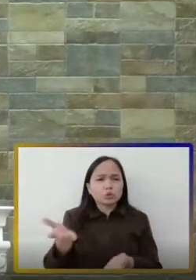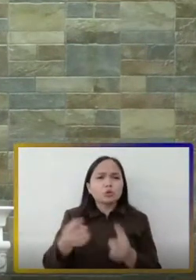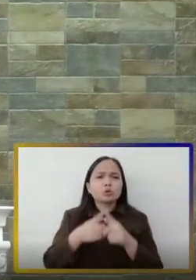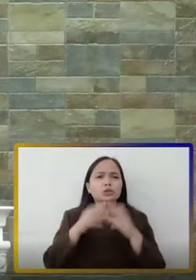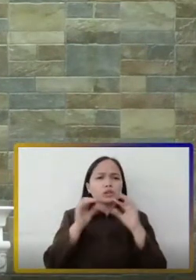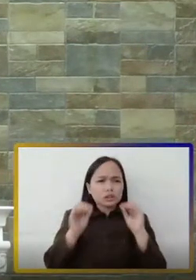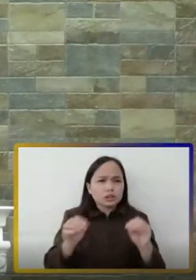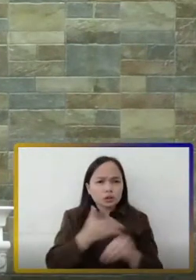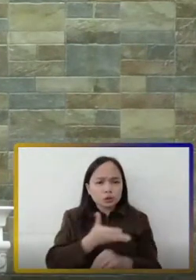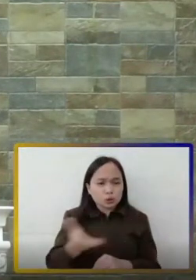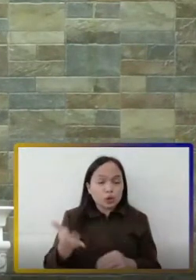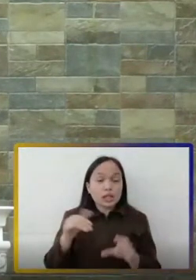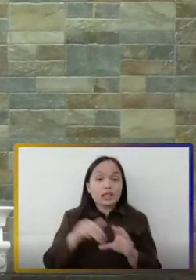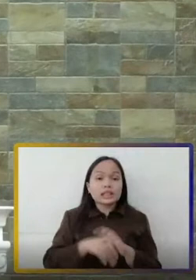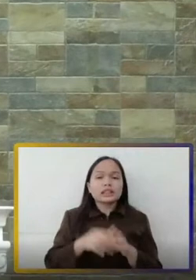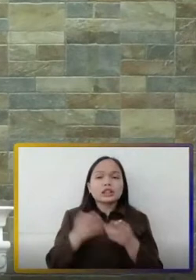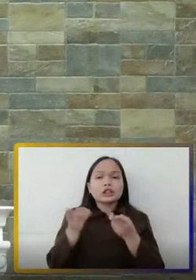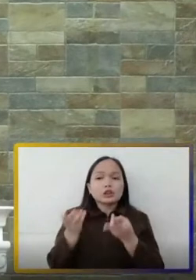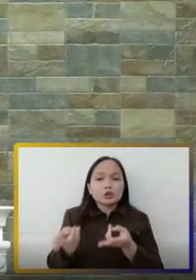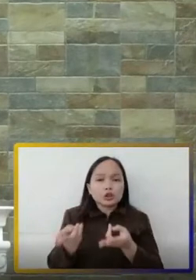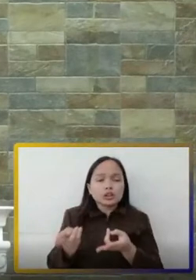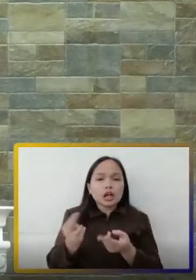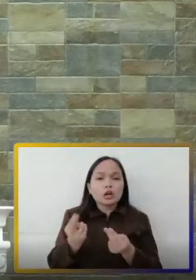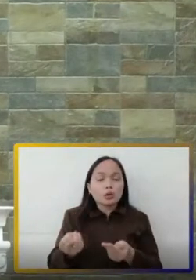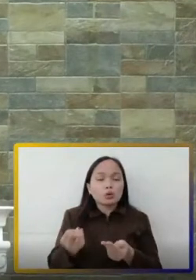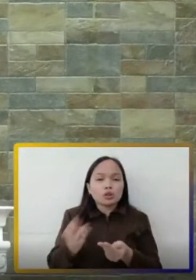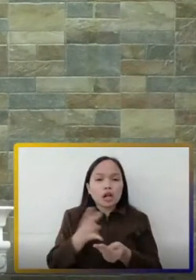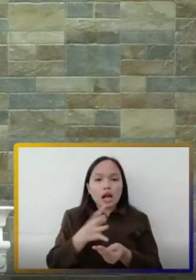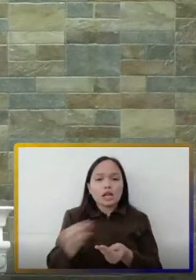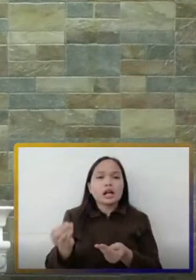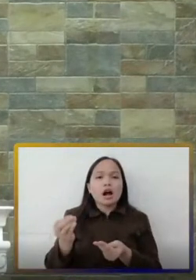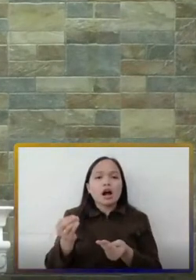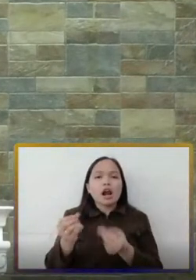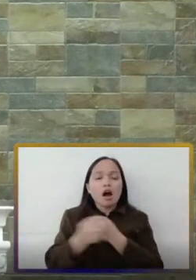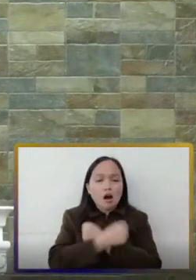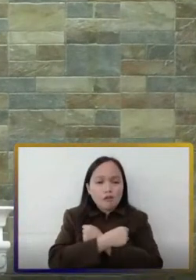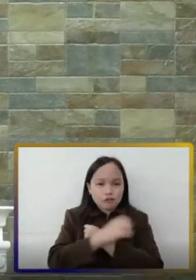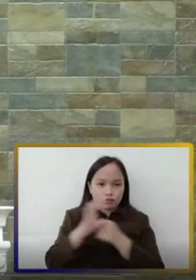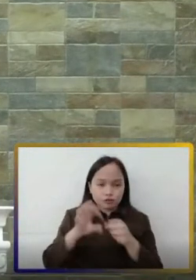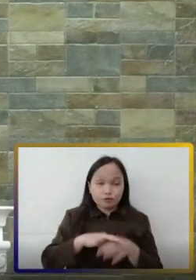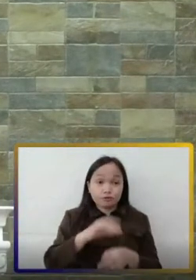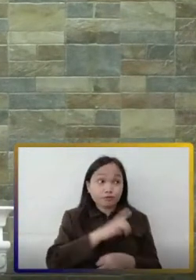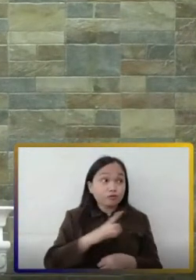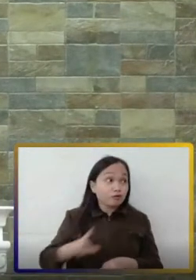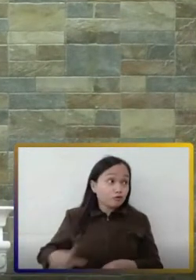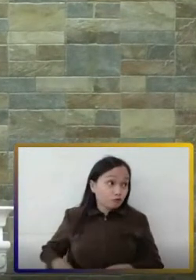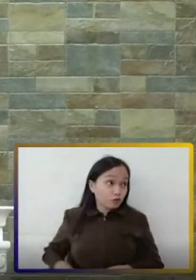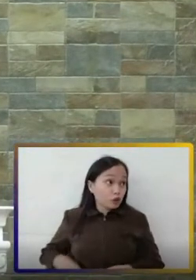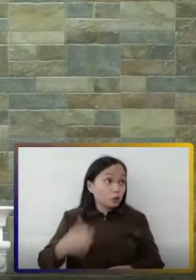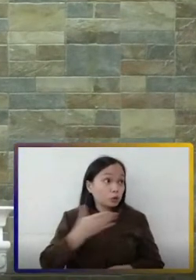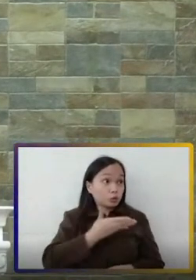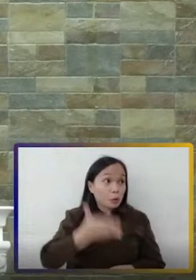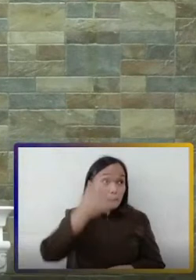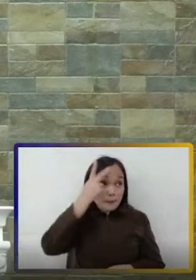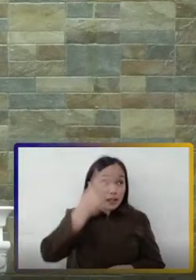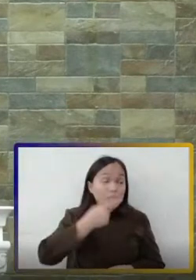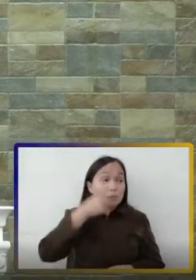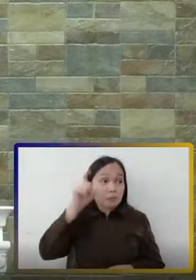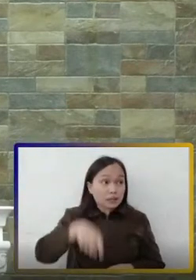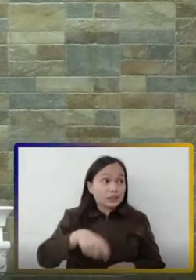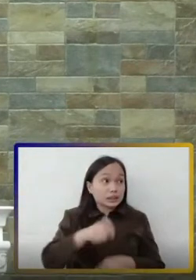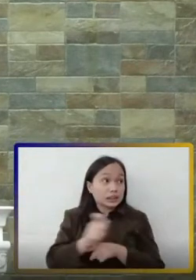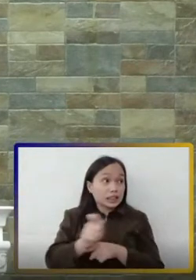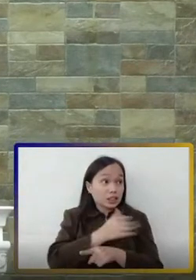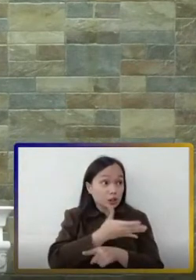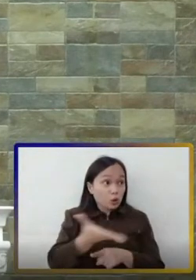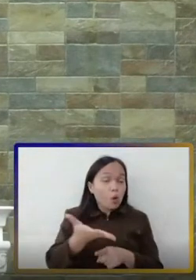up in the nurture, in admonition of the Lord. We are to train you where you should go, in the way you